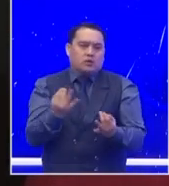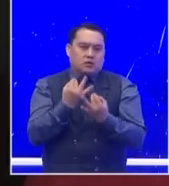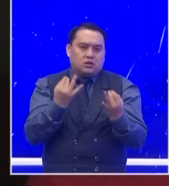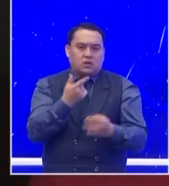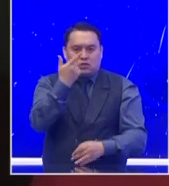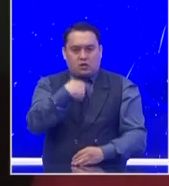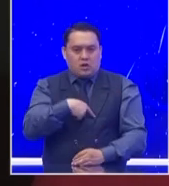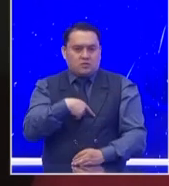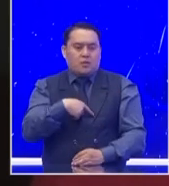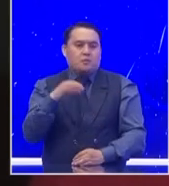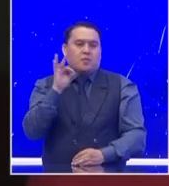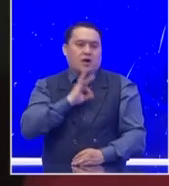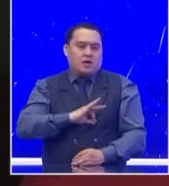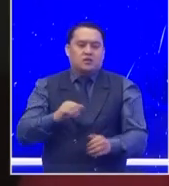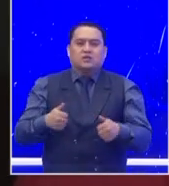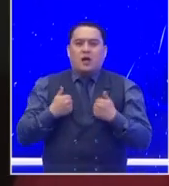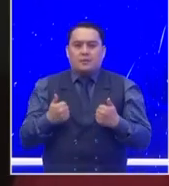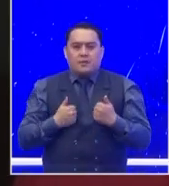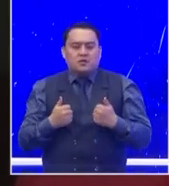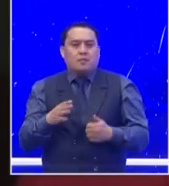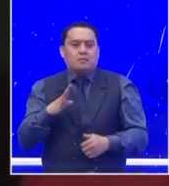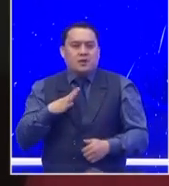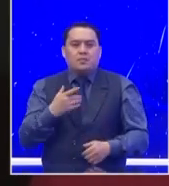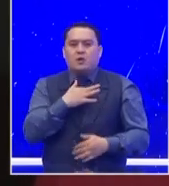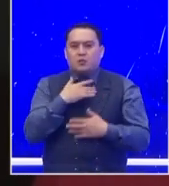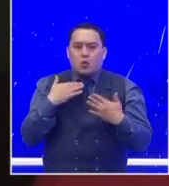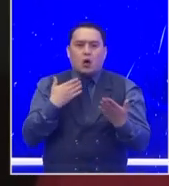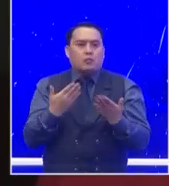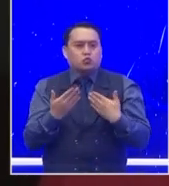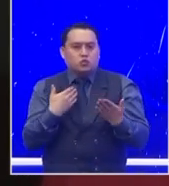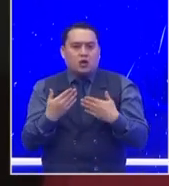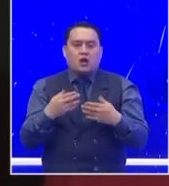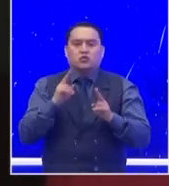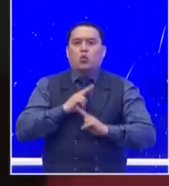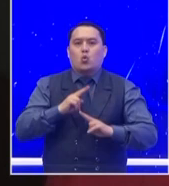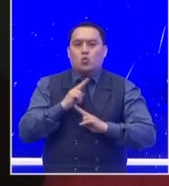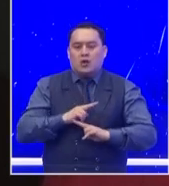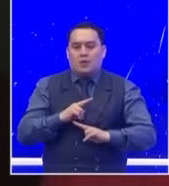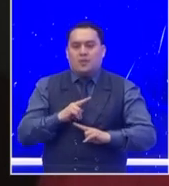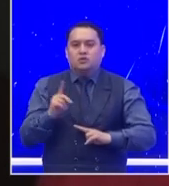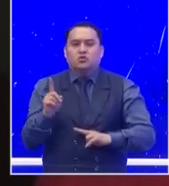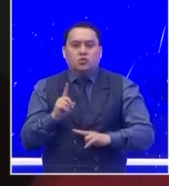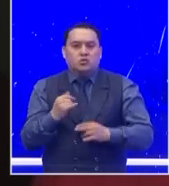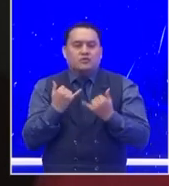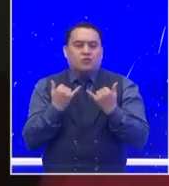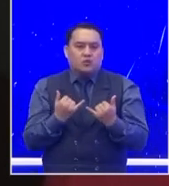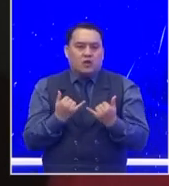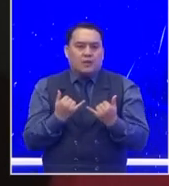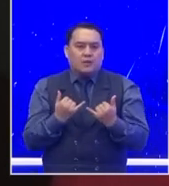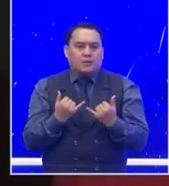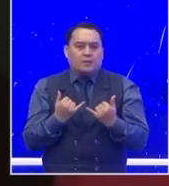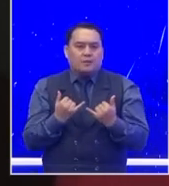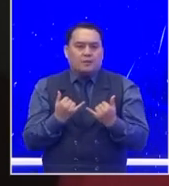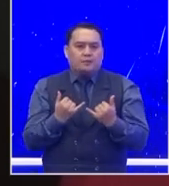себя. Были прения, мы очень много обсуждали с коллегами-журналистами сегодня.